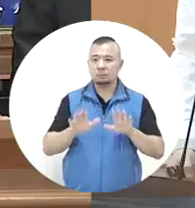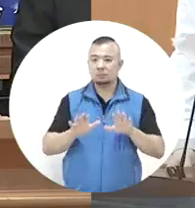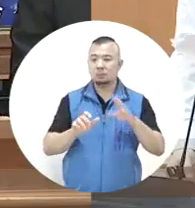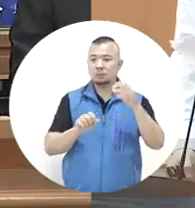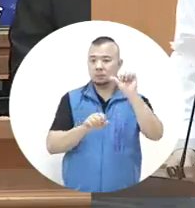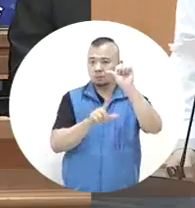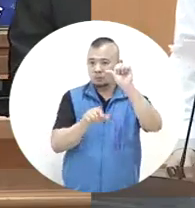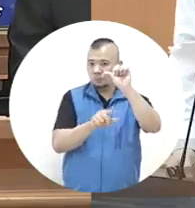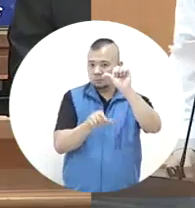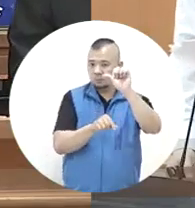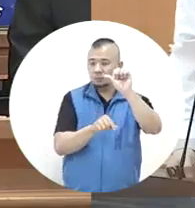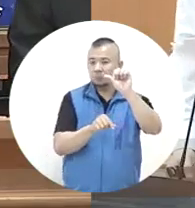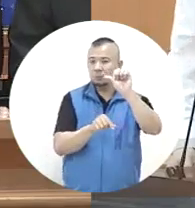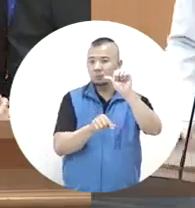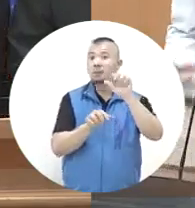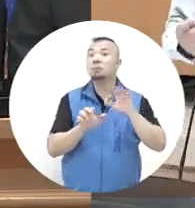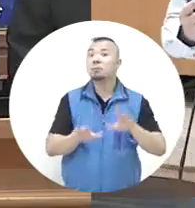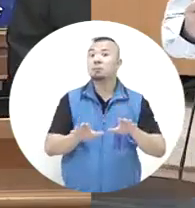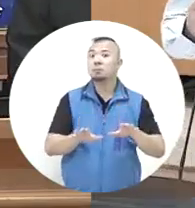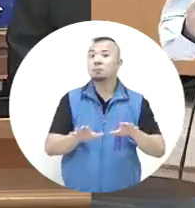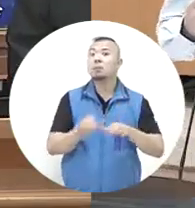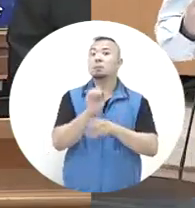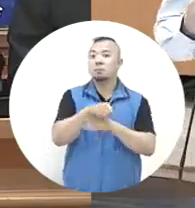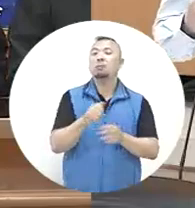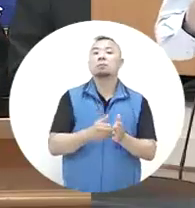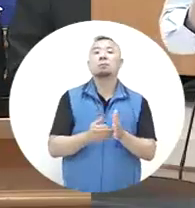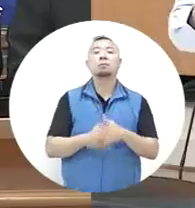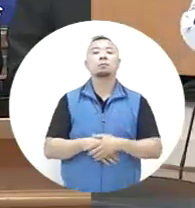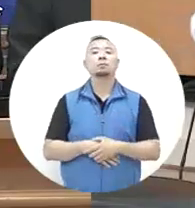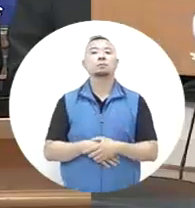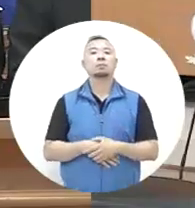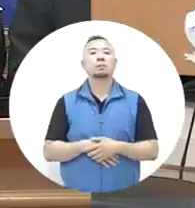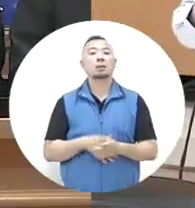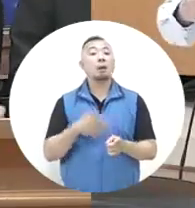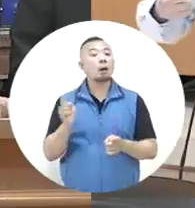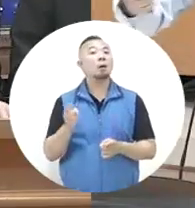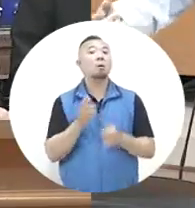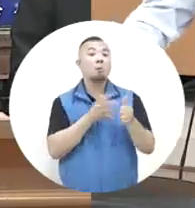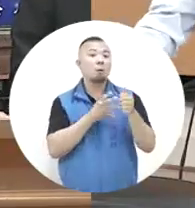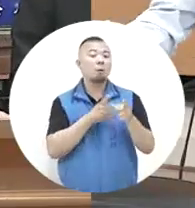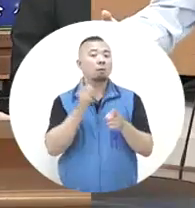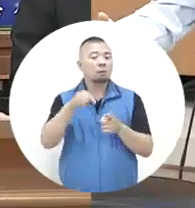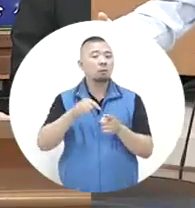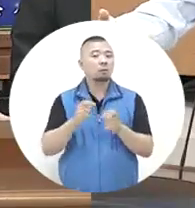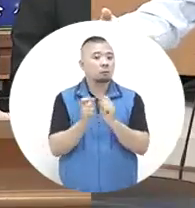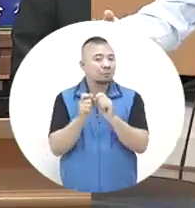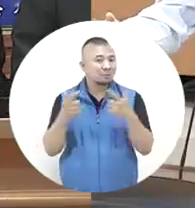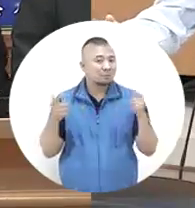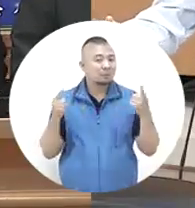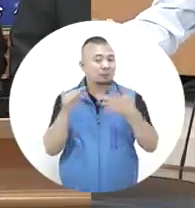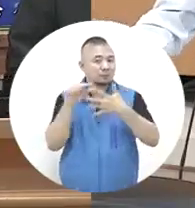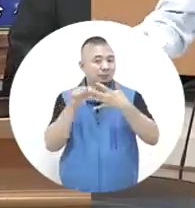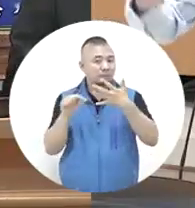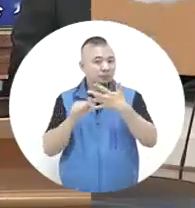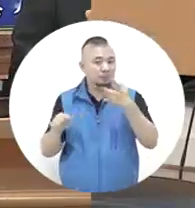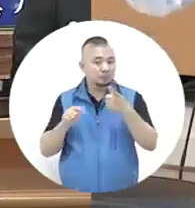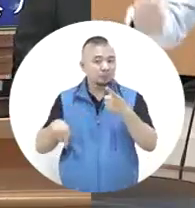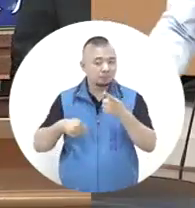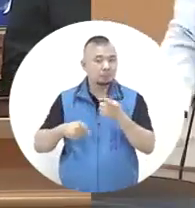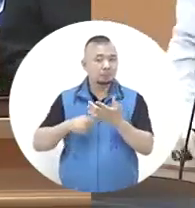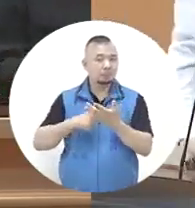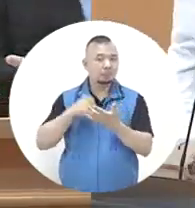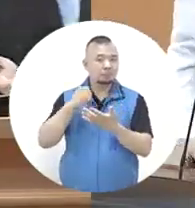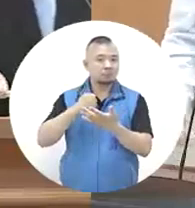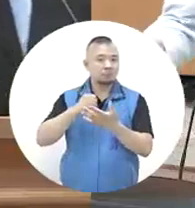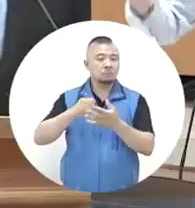已经有先准。目前已经先核准了。 哦，杂项执照已经核准了。哦，好。那在这边吼，本席 没有谢谢议员， 谢谢市长。 不，你都跟我讲，